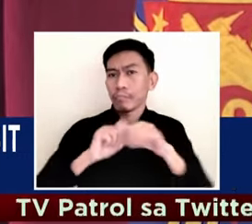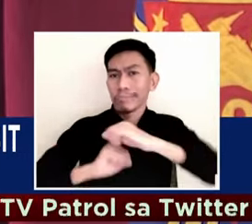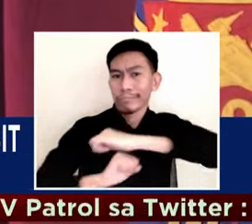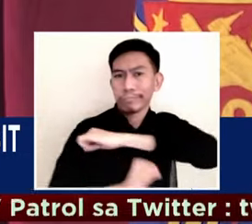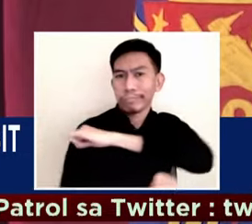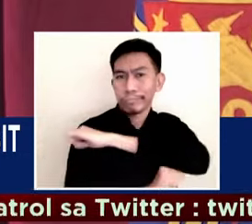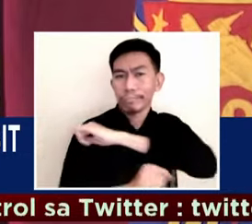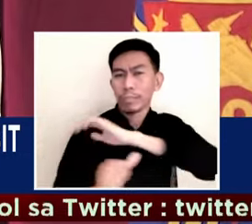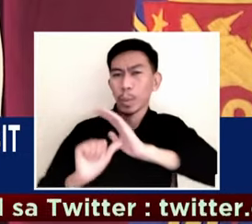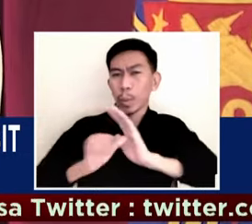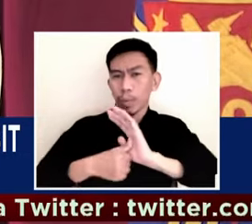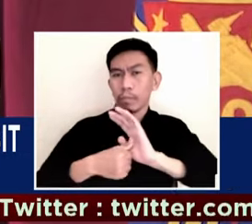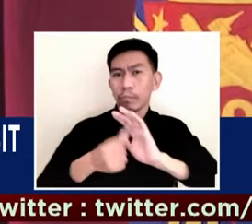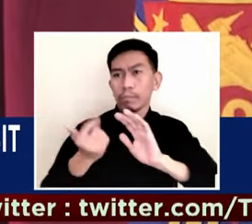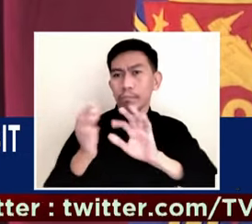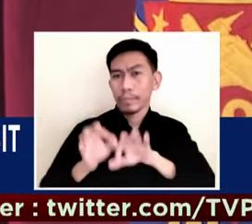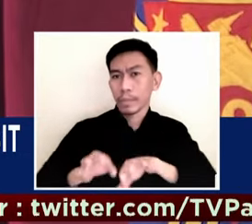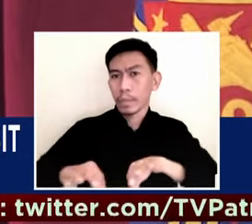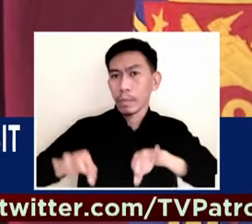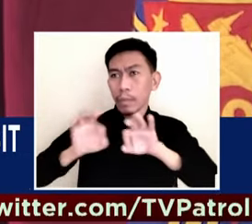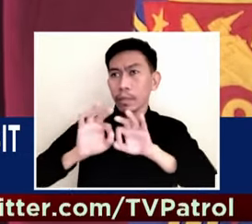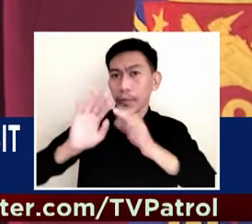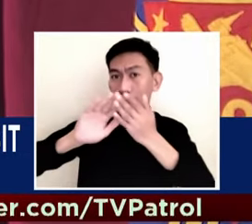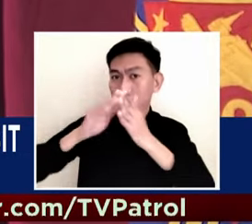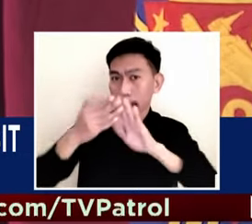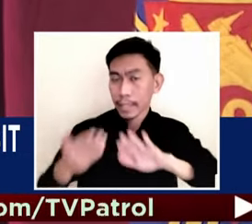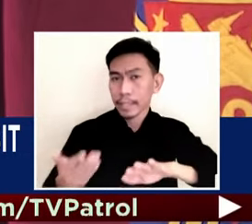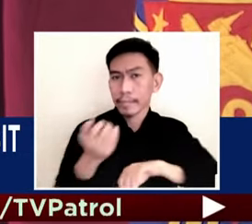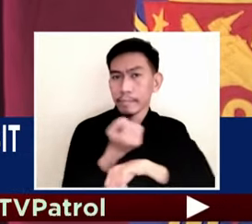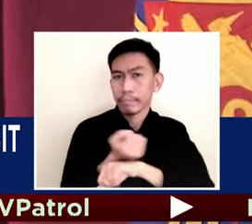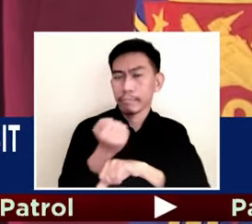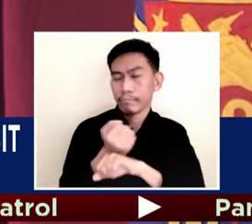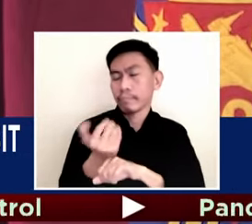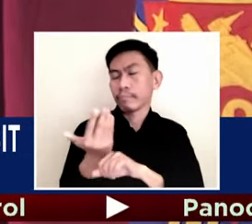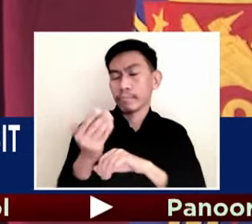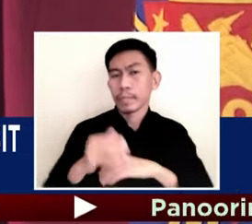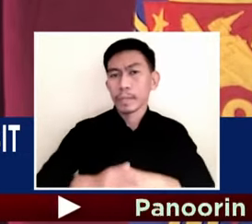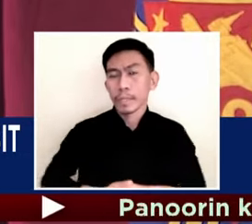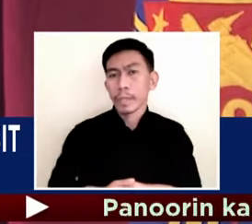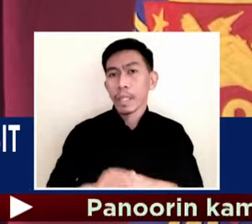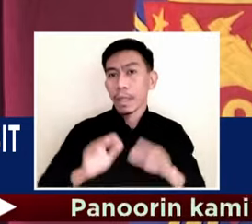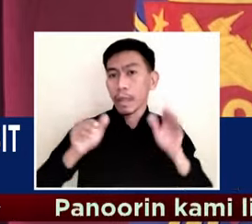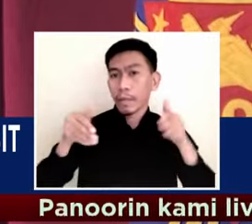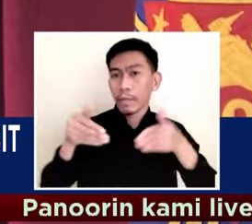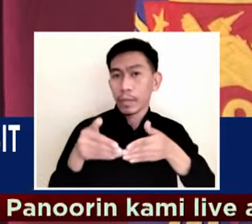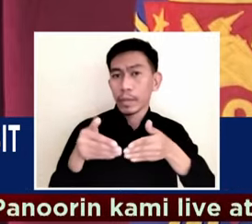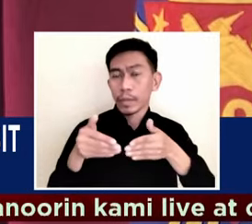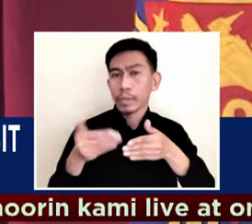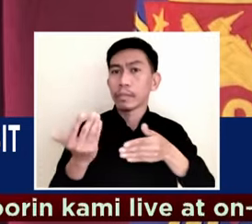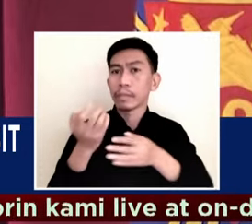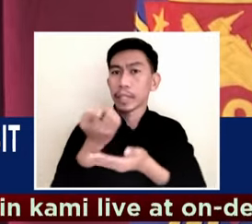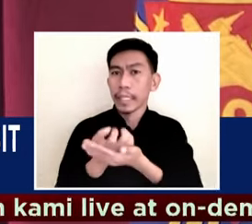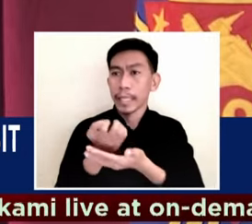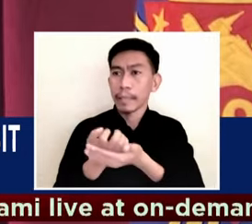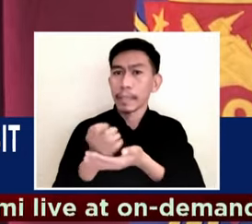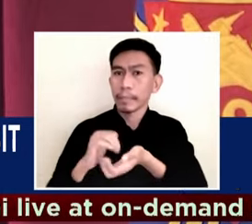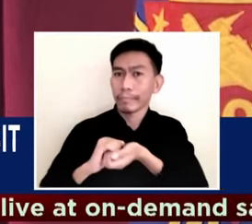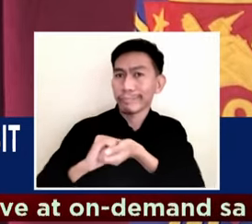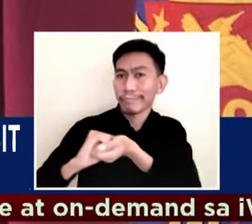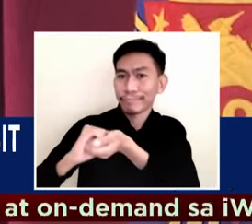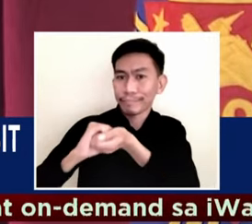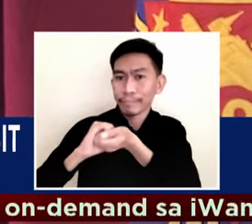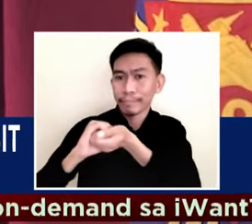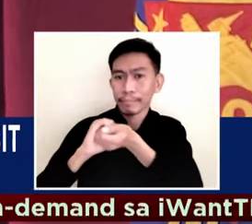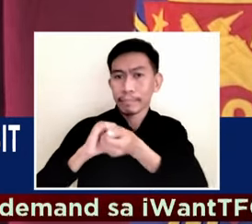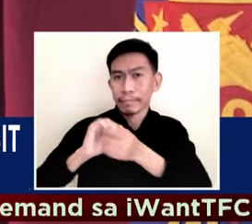peace and of stability. We will also focus on expanding economic cooperation, opening up more